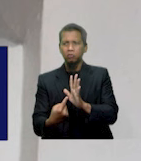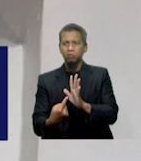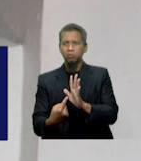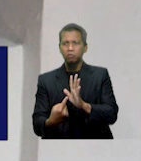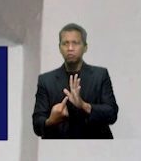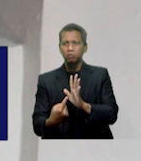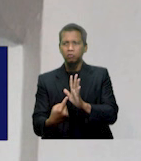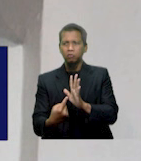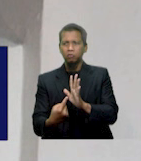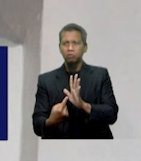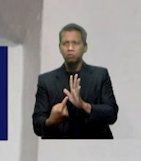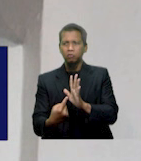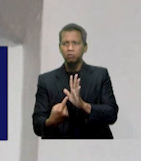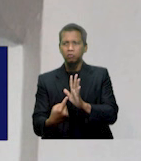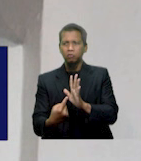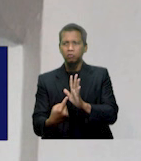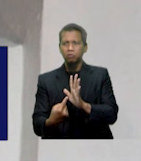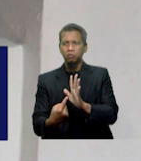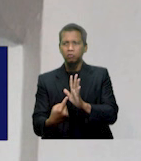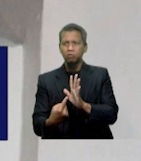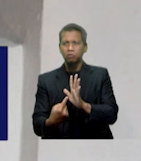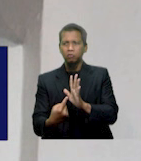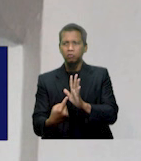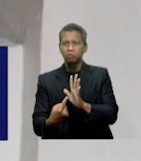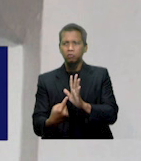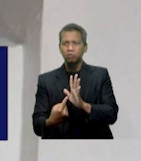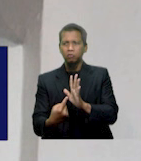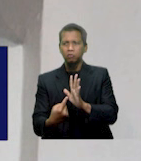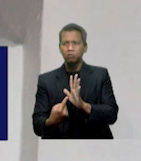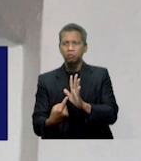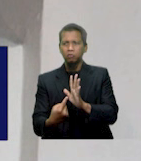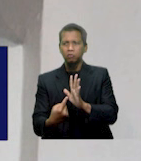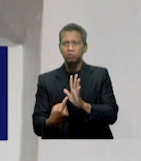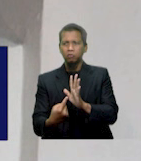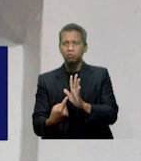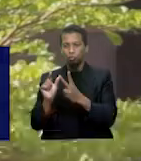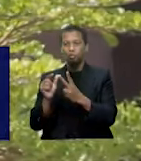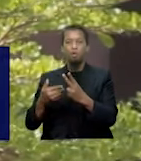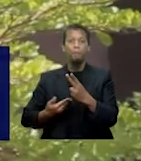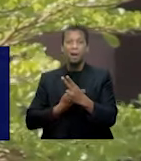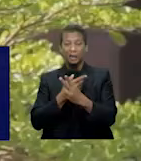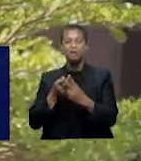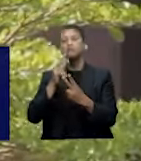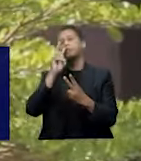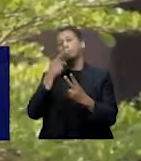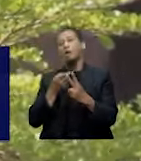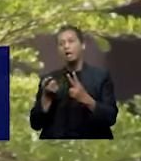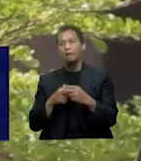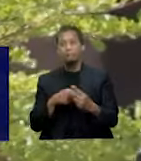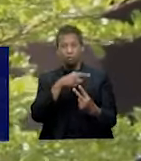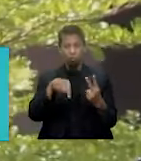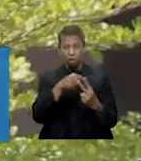2 diantaranya adalah Yosef yang merupakan ayah dan suami korban, serta Danu, saudara korban. Yosef dan Danu telah menjalani sidang,